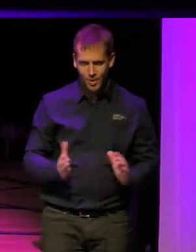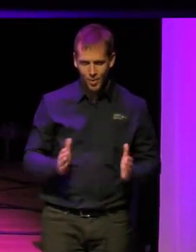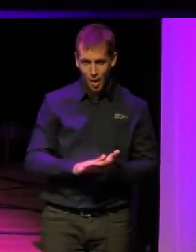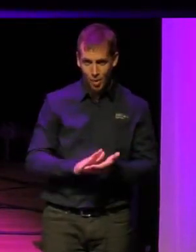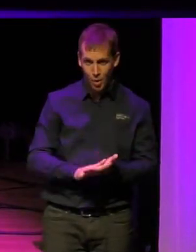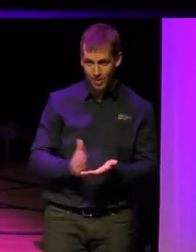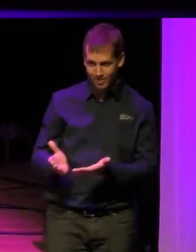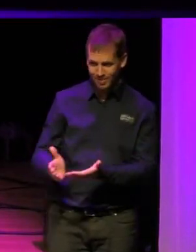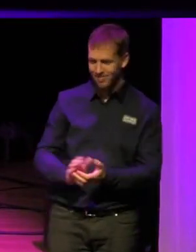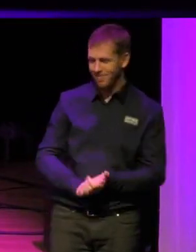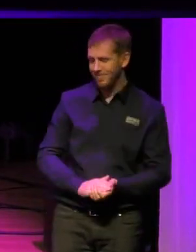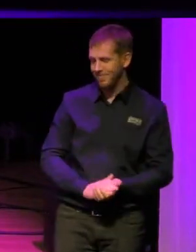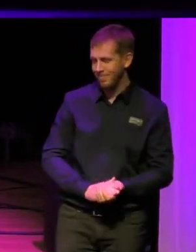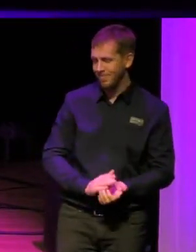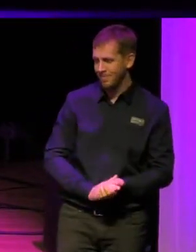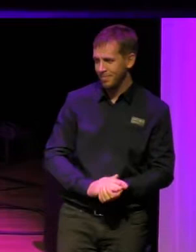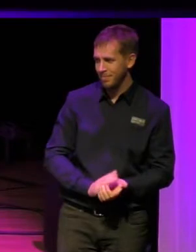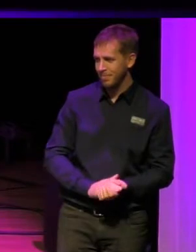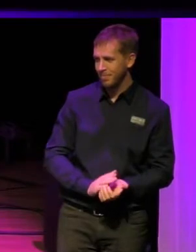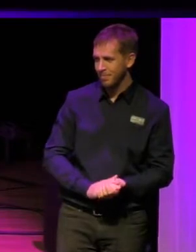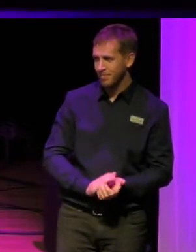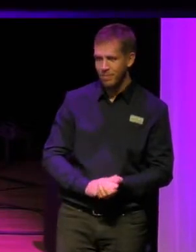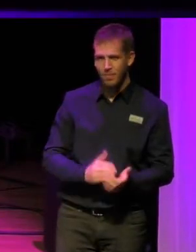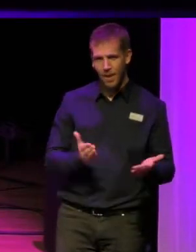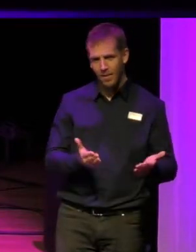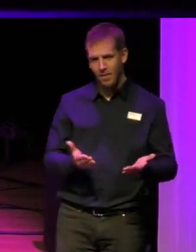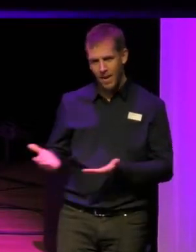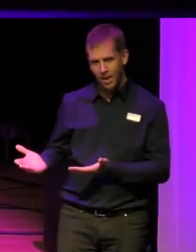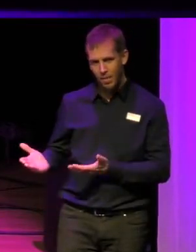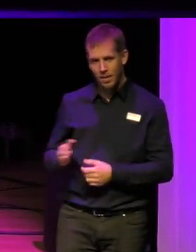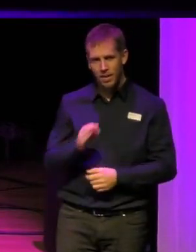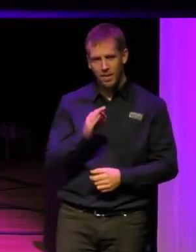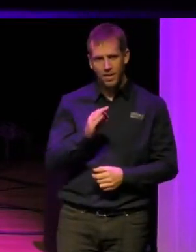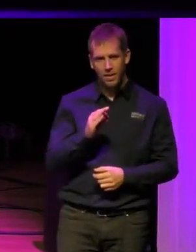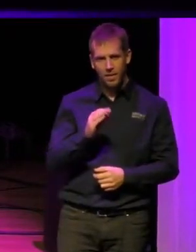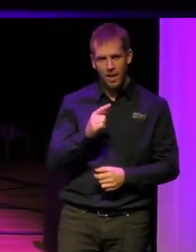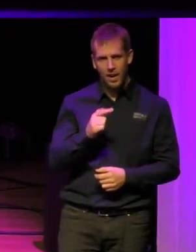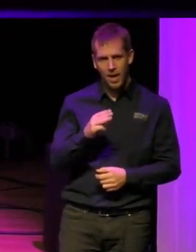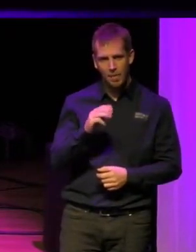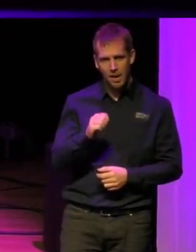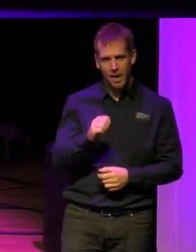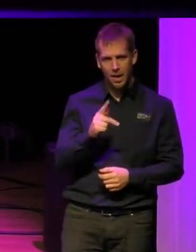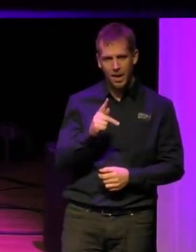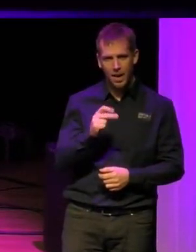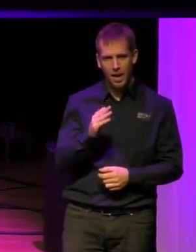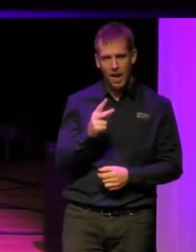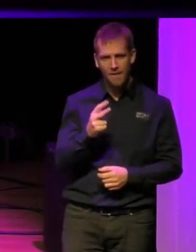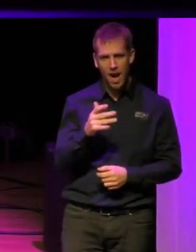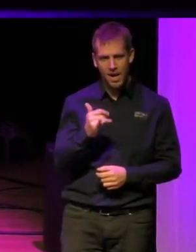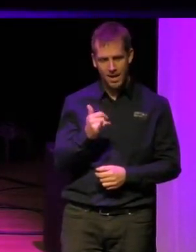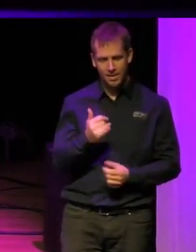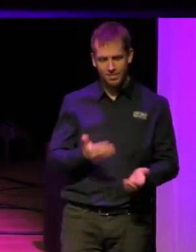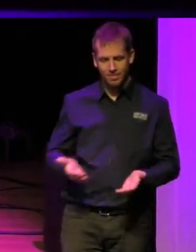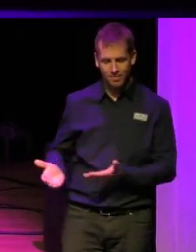En applåd för det, tycker jag. Och välkommen upp Fateme Kawari på scen.